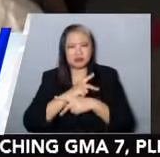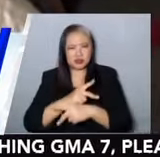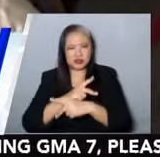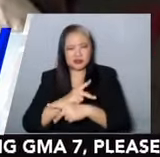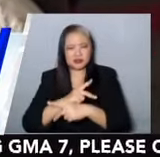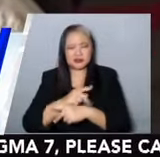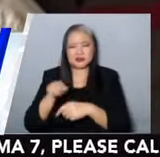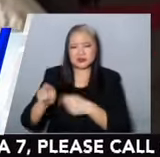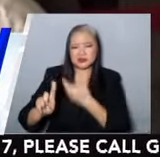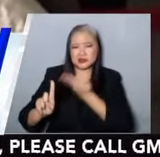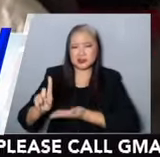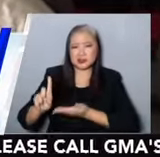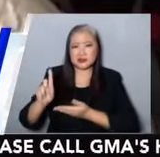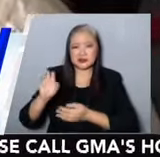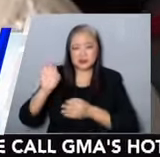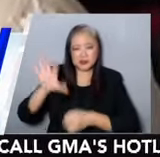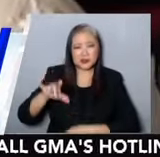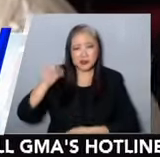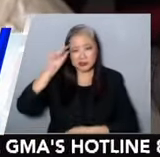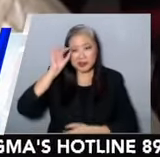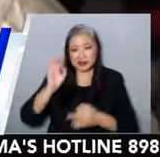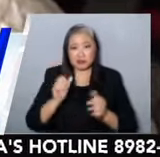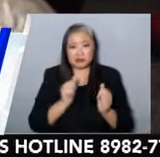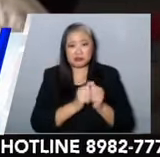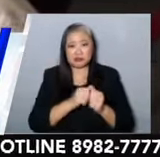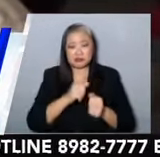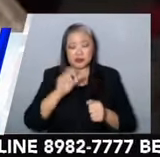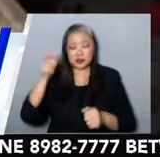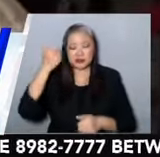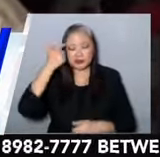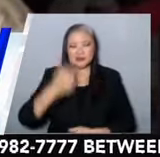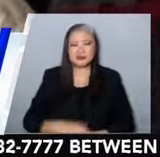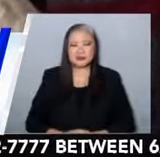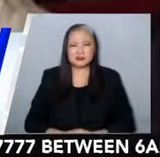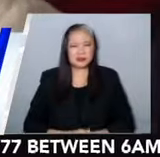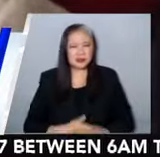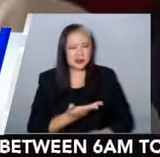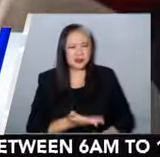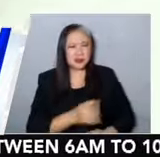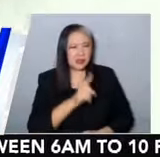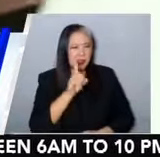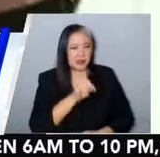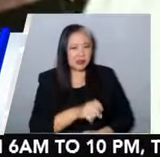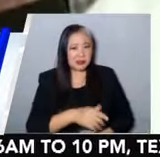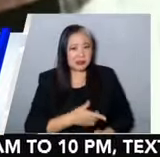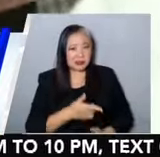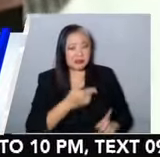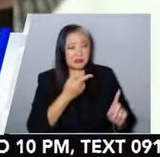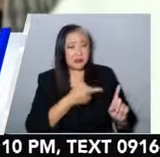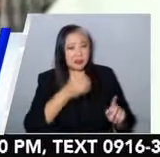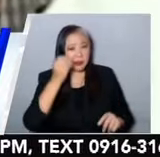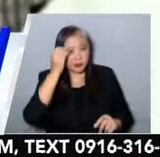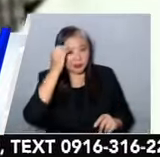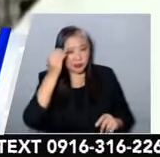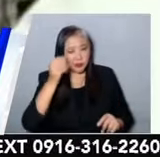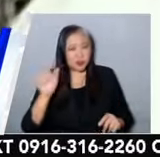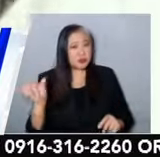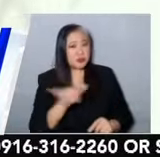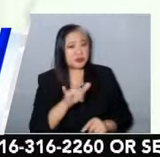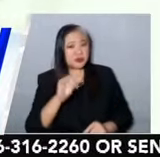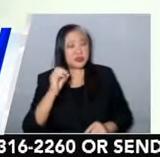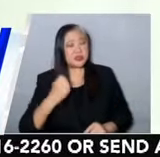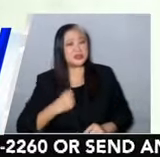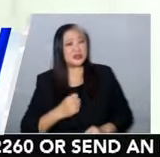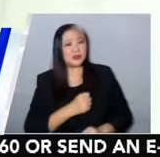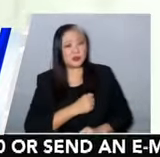kustodiya siya ng gobyerno. Mm-hmm. At sa pagkakaalam po ninyo, ito ho ba'y opinion din ng mga kapwa ninyo, Senador? Or is that the